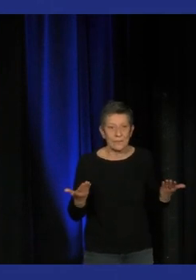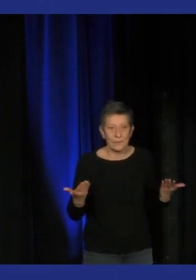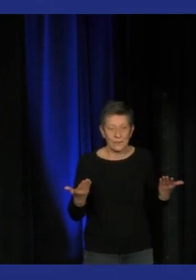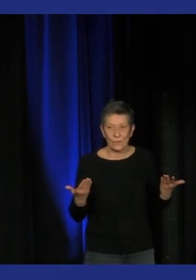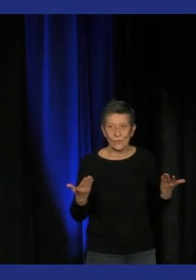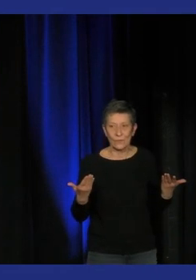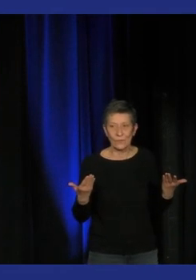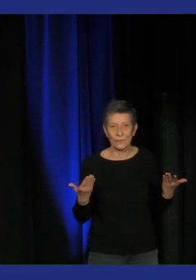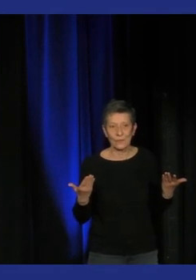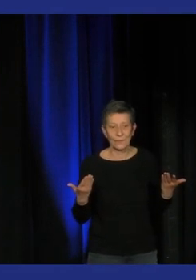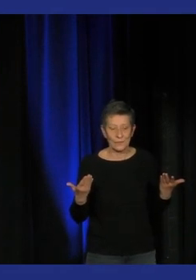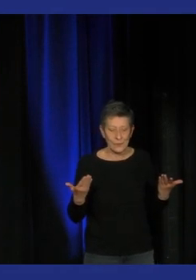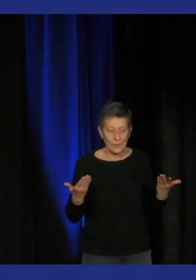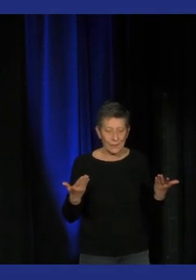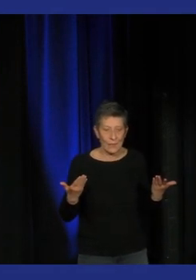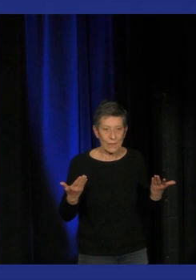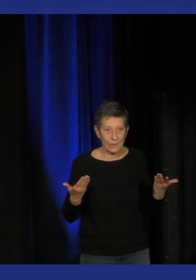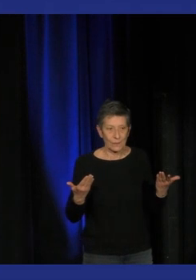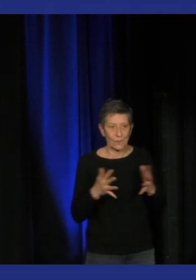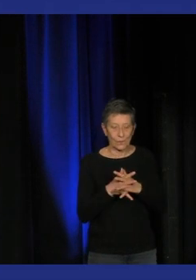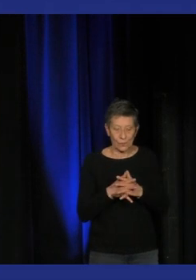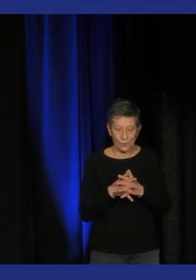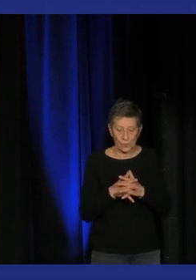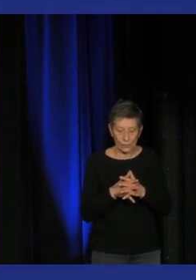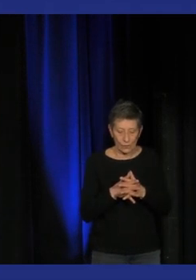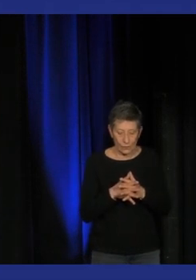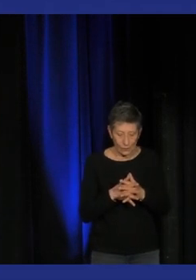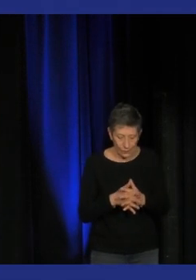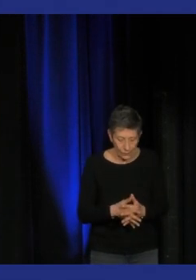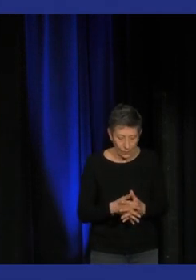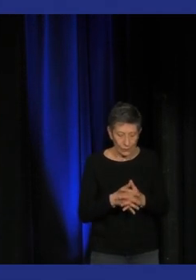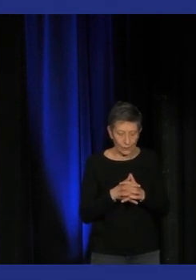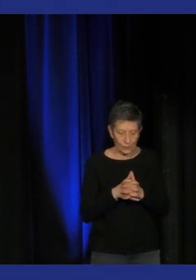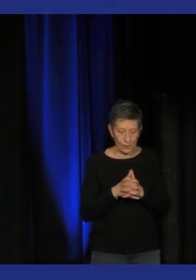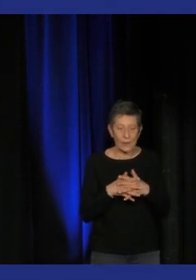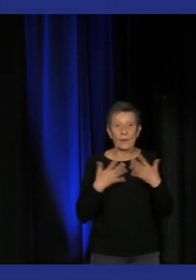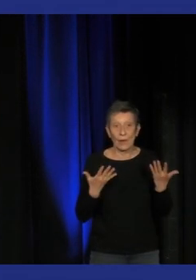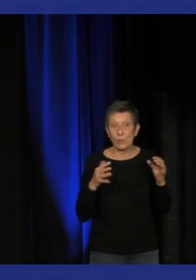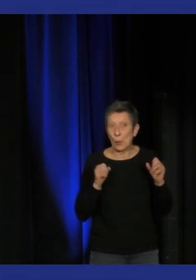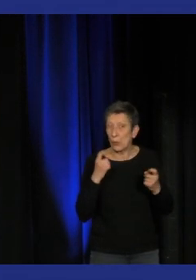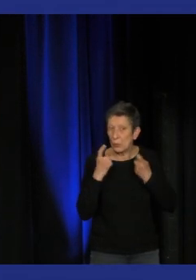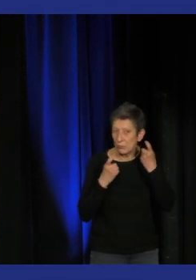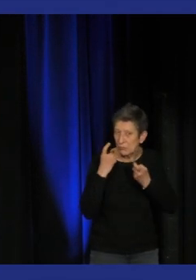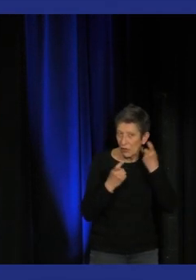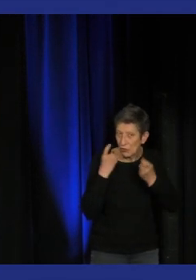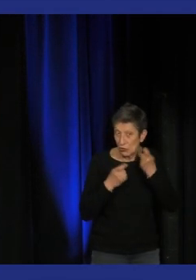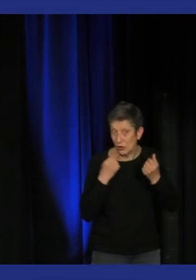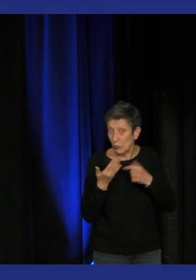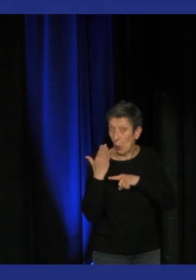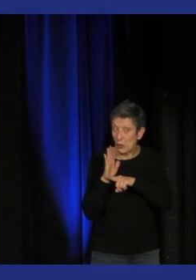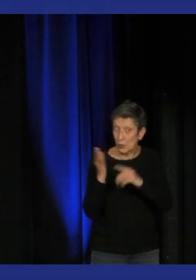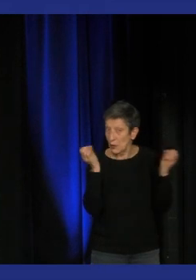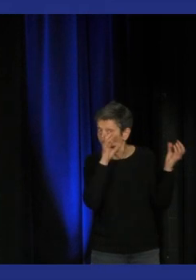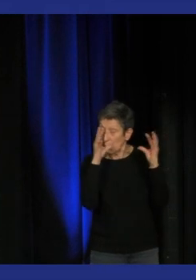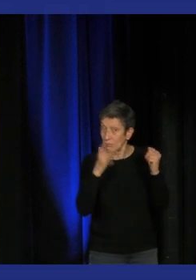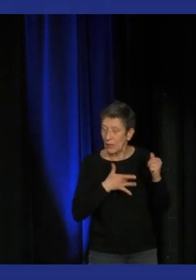fécondité de cette représentation. Je passe à une deuxième partie pour aussi